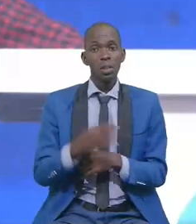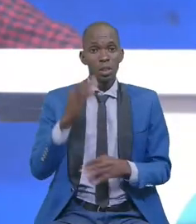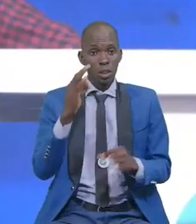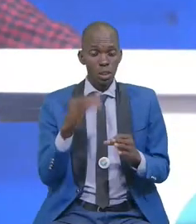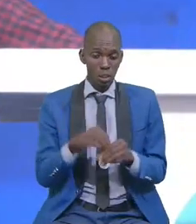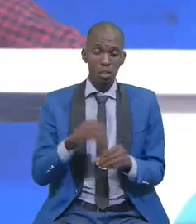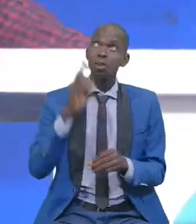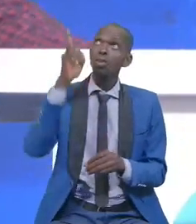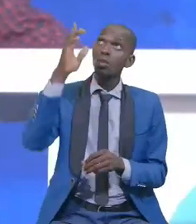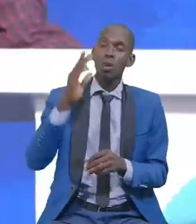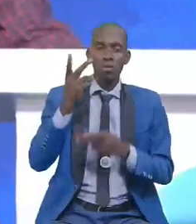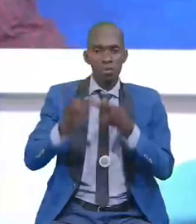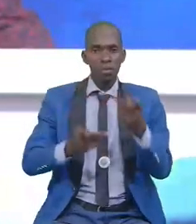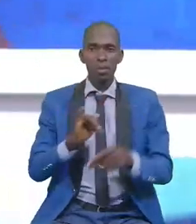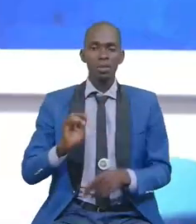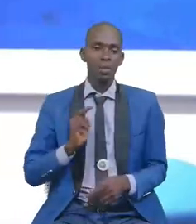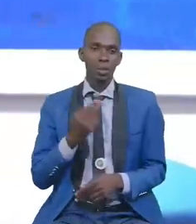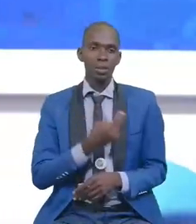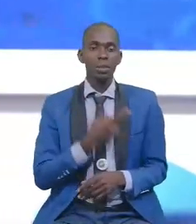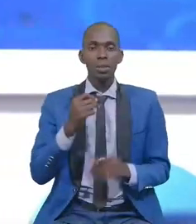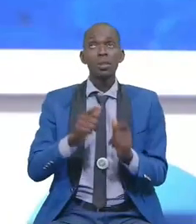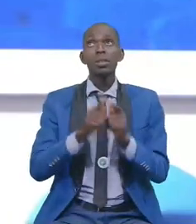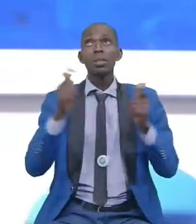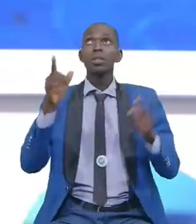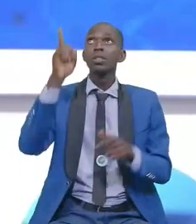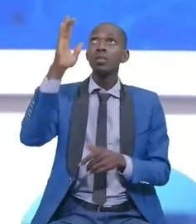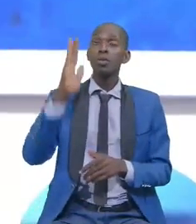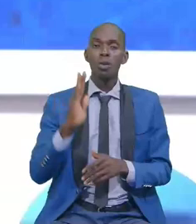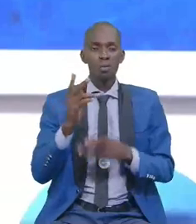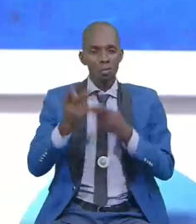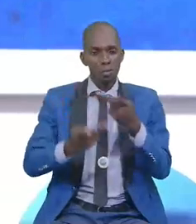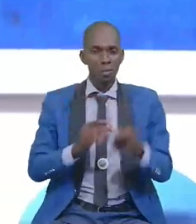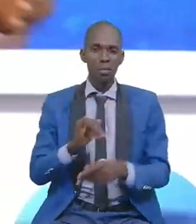Dieu nous visitant, le grand Dieu qui nous visite,